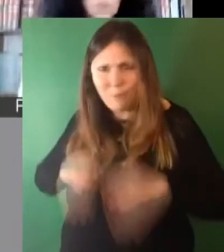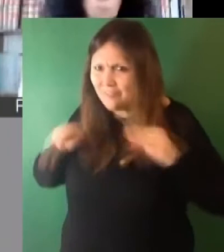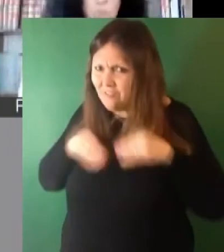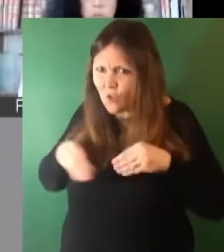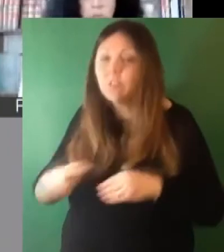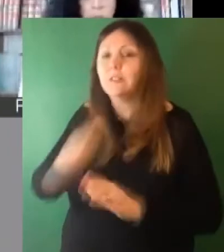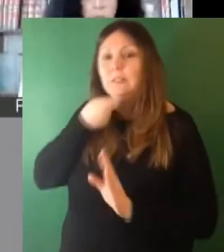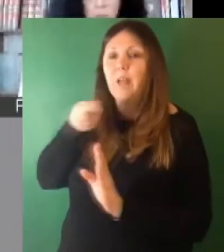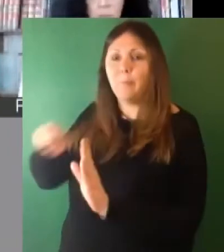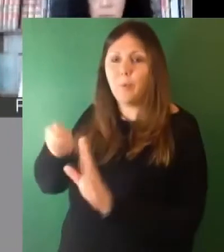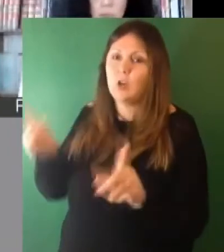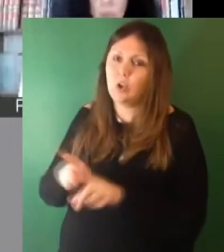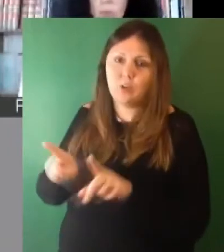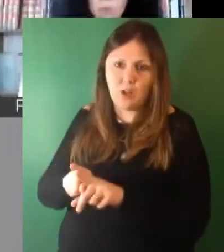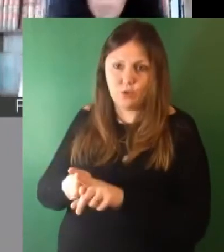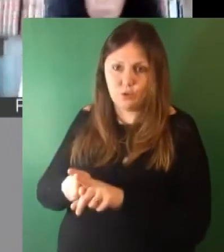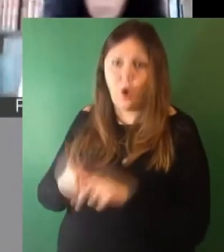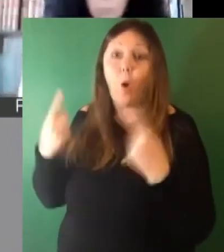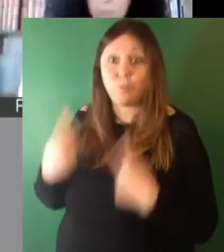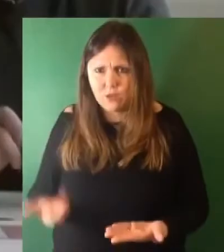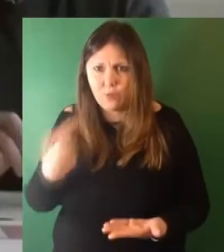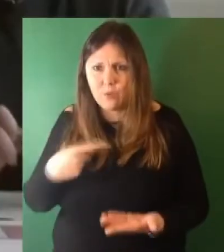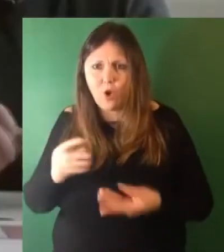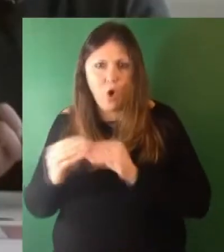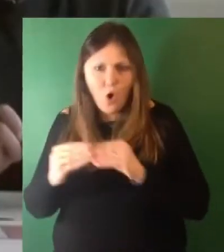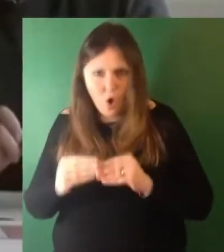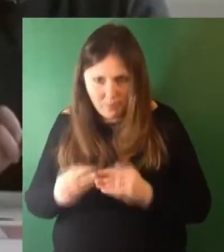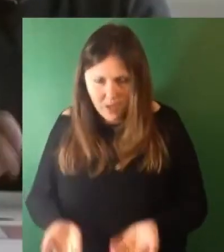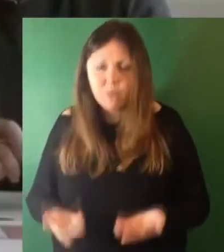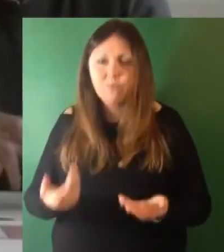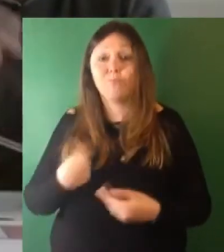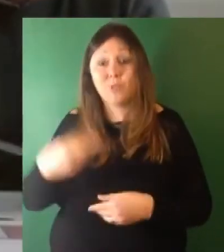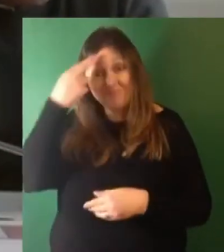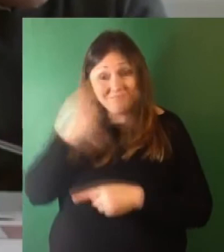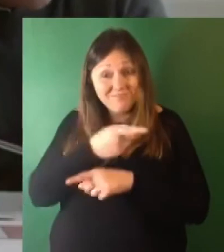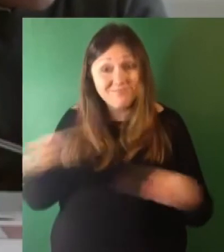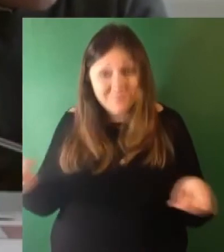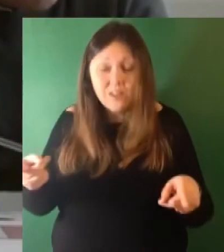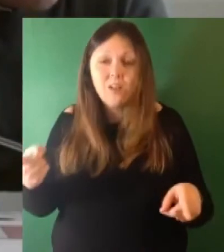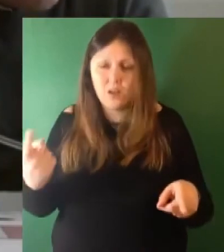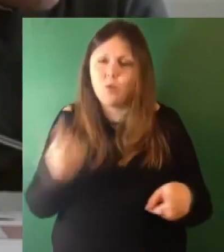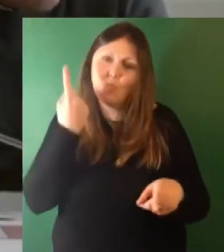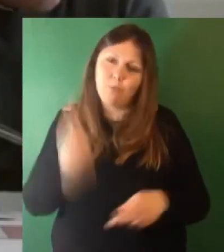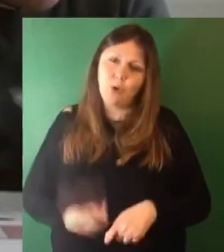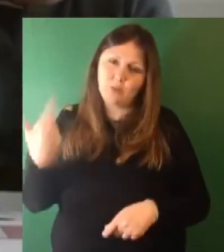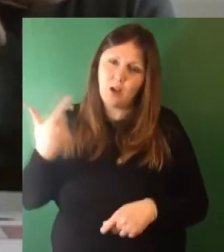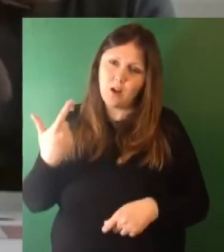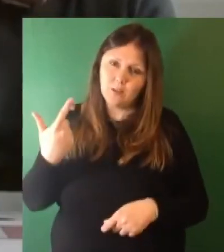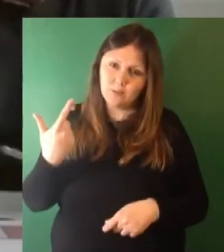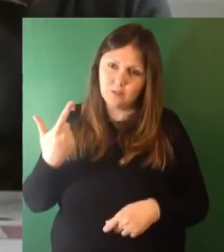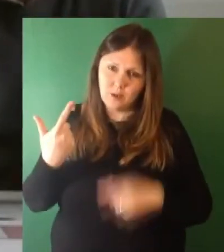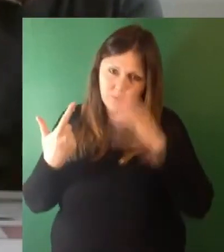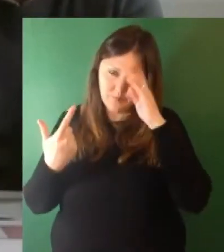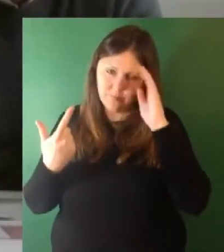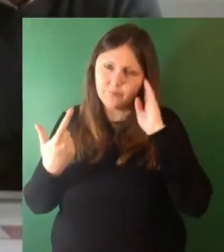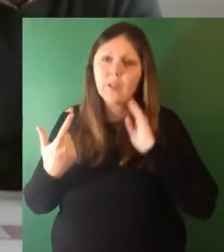e questo è il motivo per cui abbiamo dei casi asintomatici. Bisogna ricordare un elemento importante. Quando